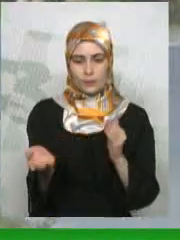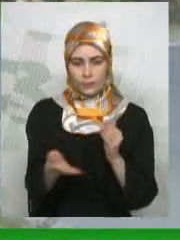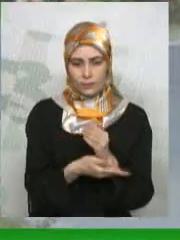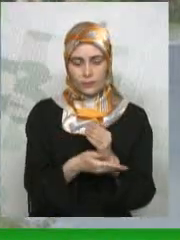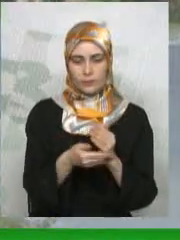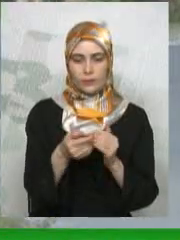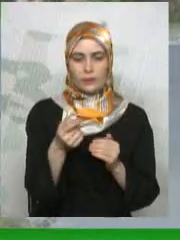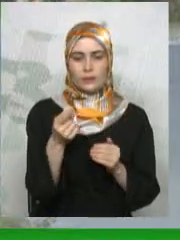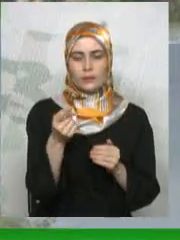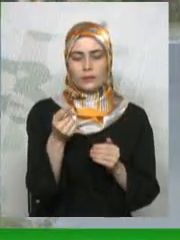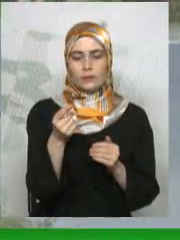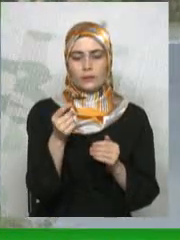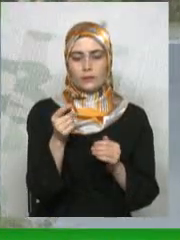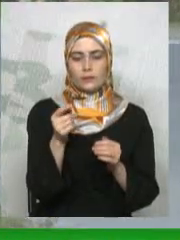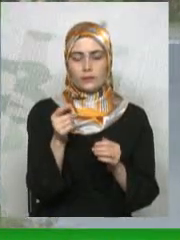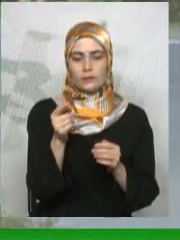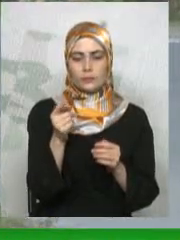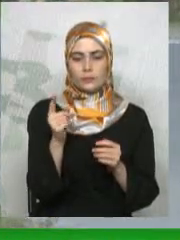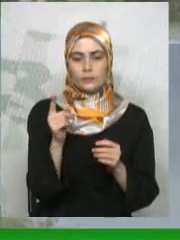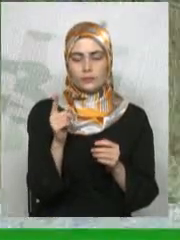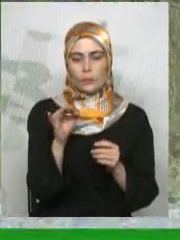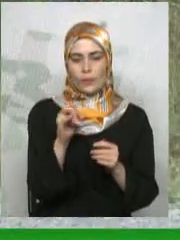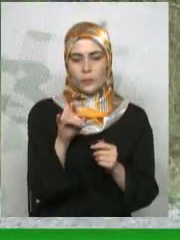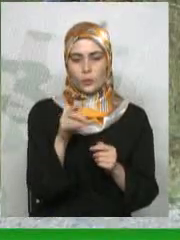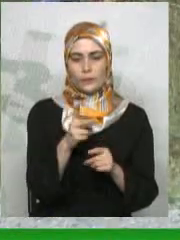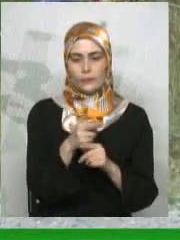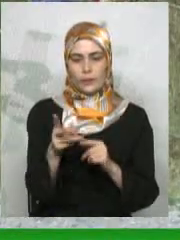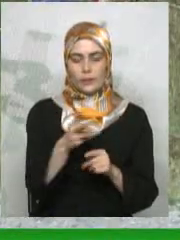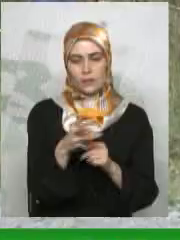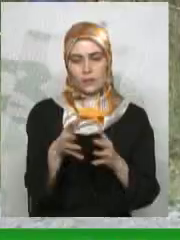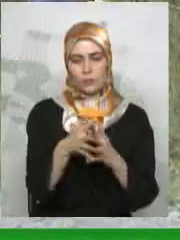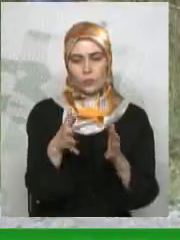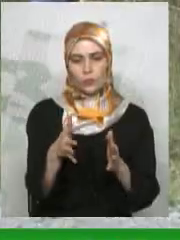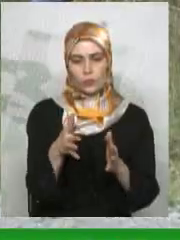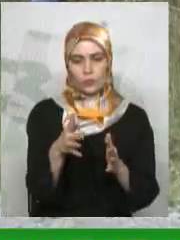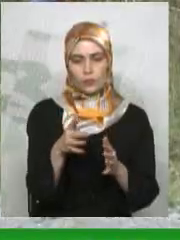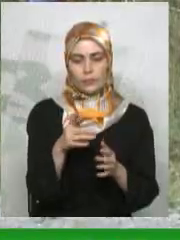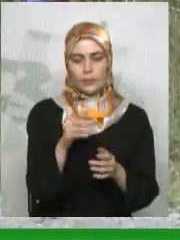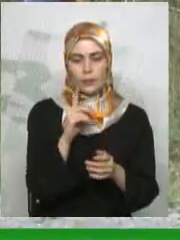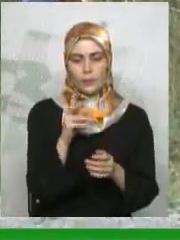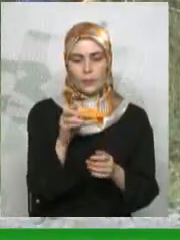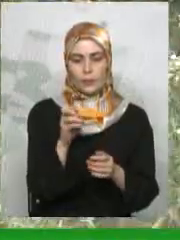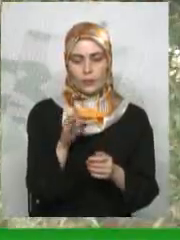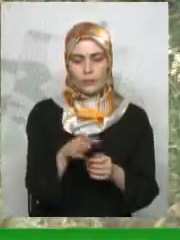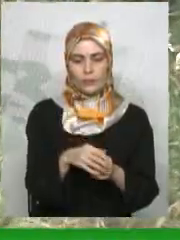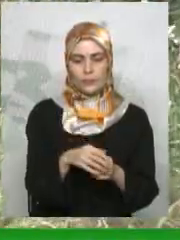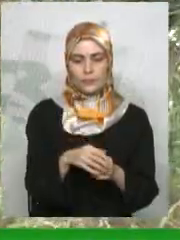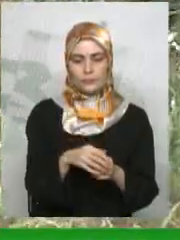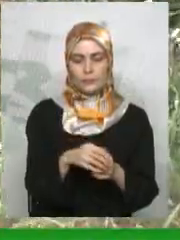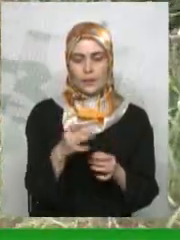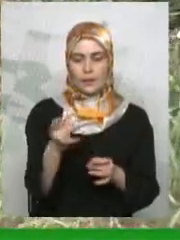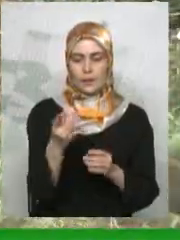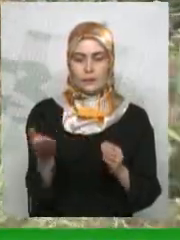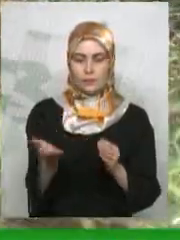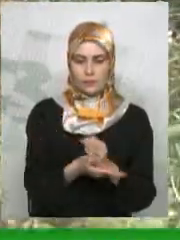период первого произрастания, она образует в 2, а то и в 3 раза больше молодых побегов, чем было. Одноразовое скашивание